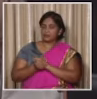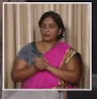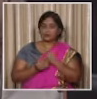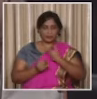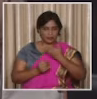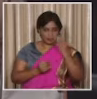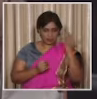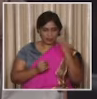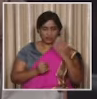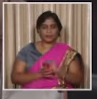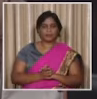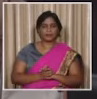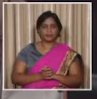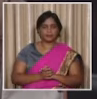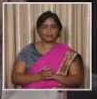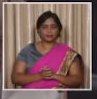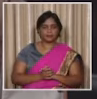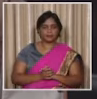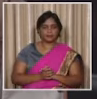හැකි වුණා.